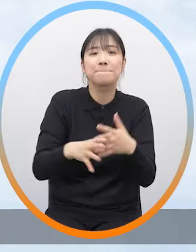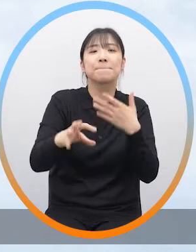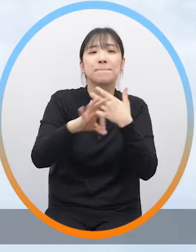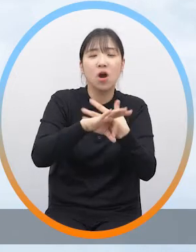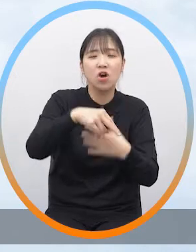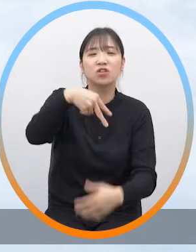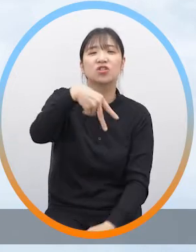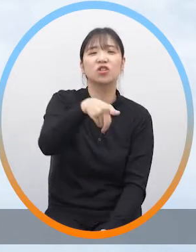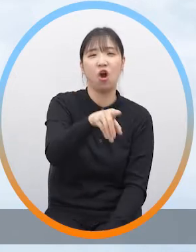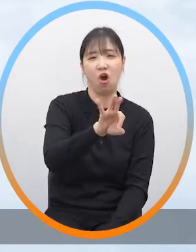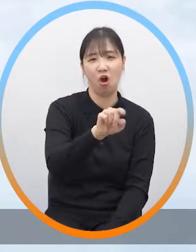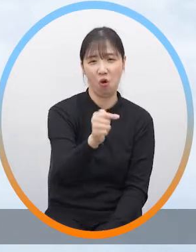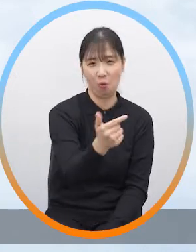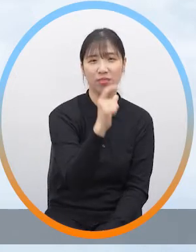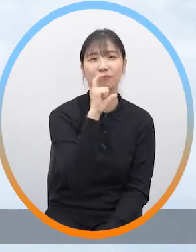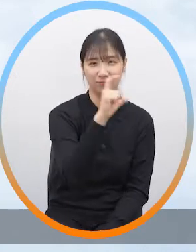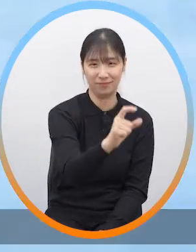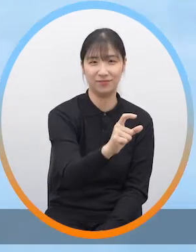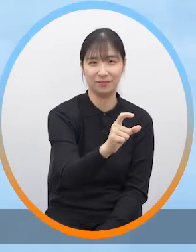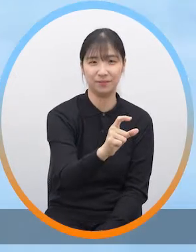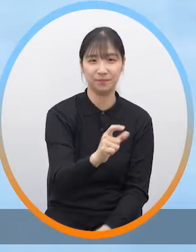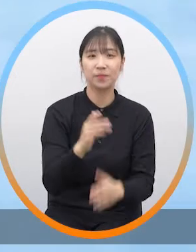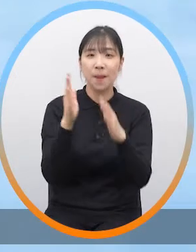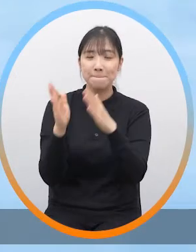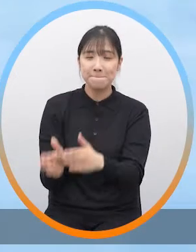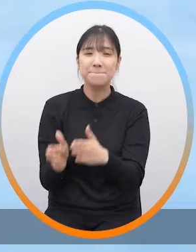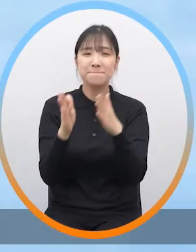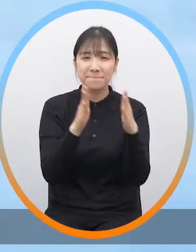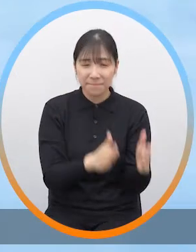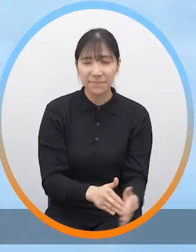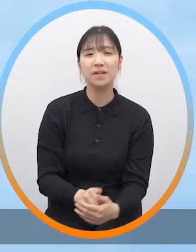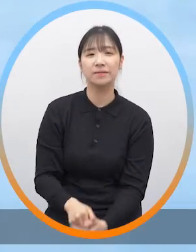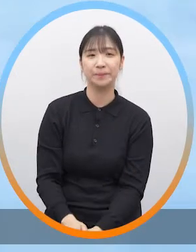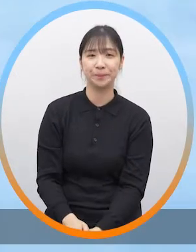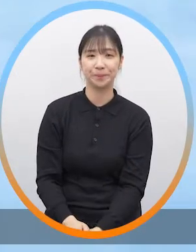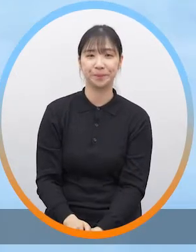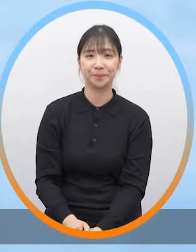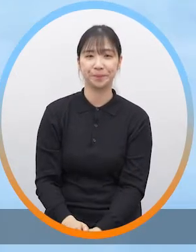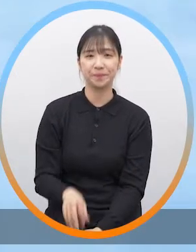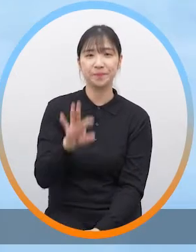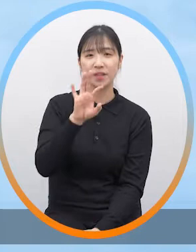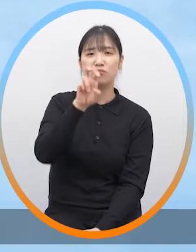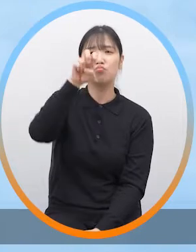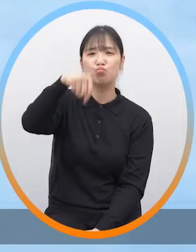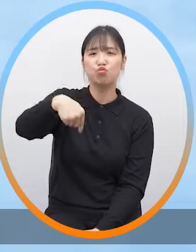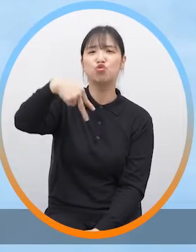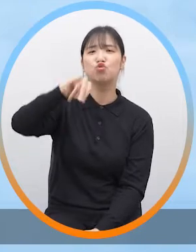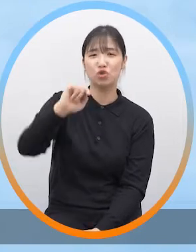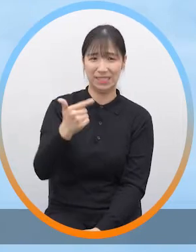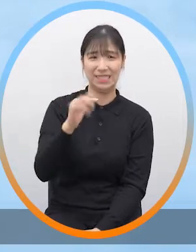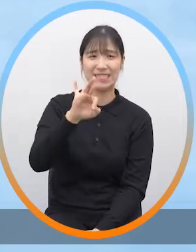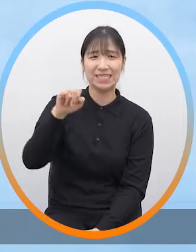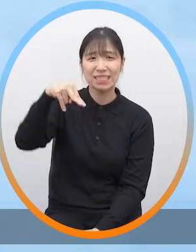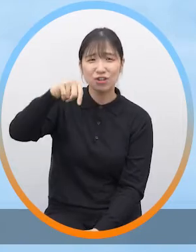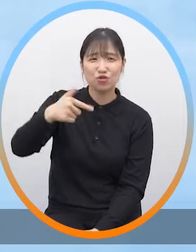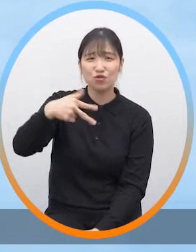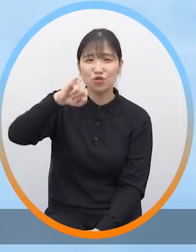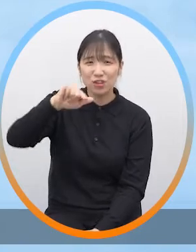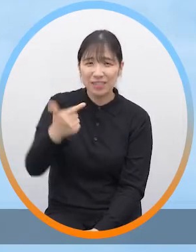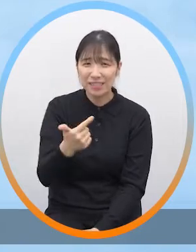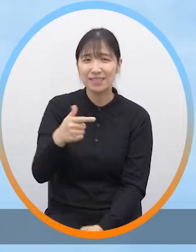경우에는 서원이라고 합니다. 반면에 무신, 이순신 장군은